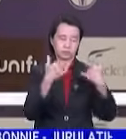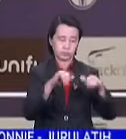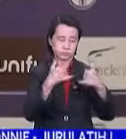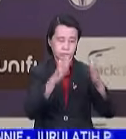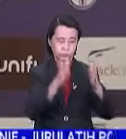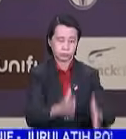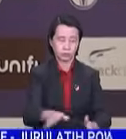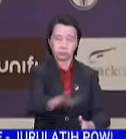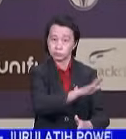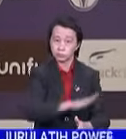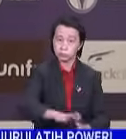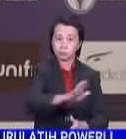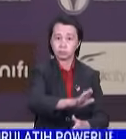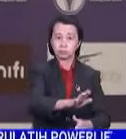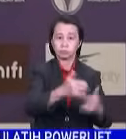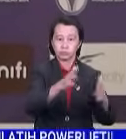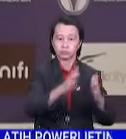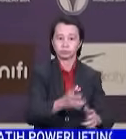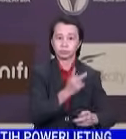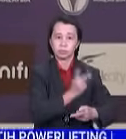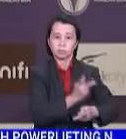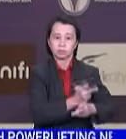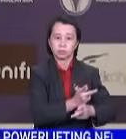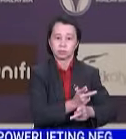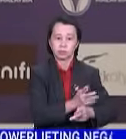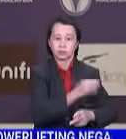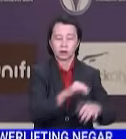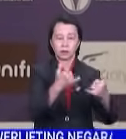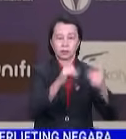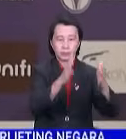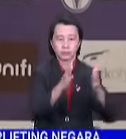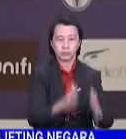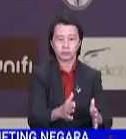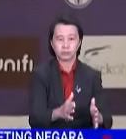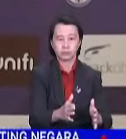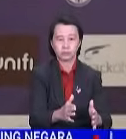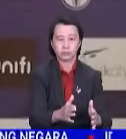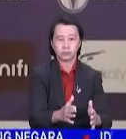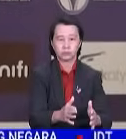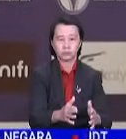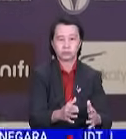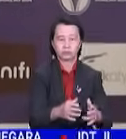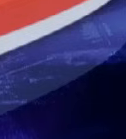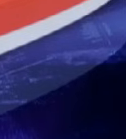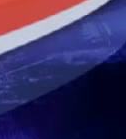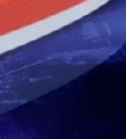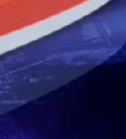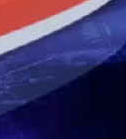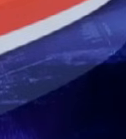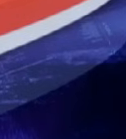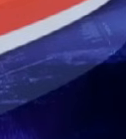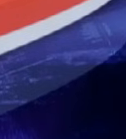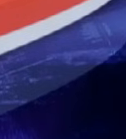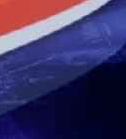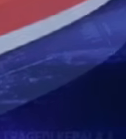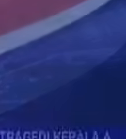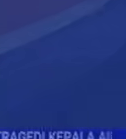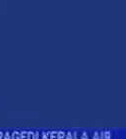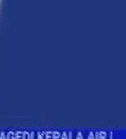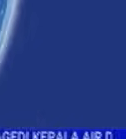telah tuh pemainnya simpanan dan pemain pallete presiden Kau